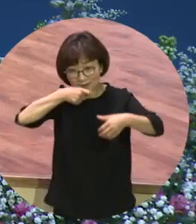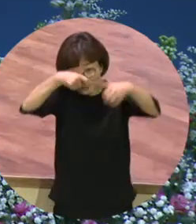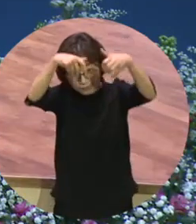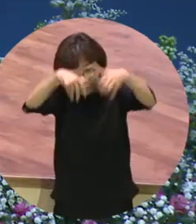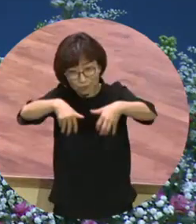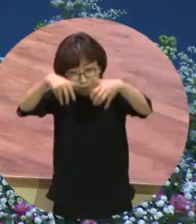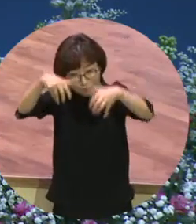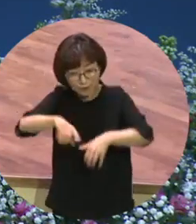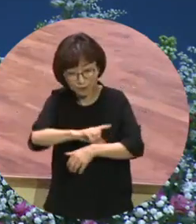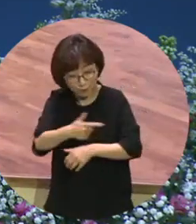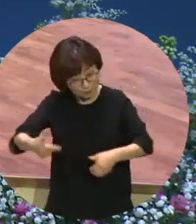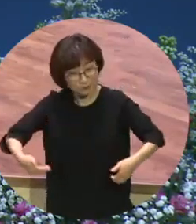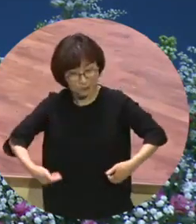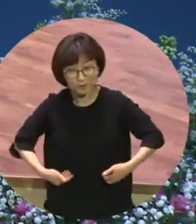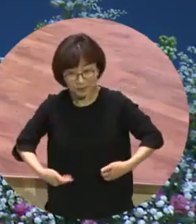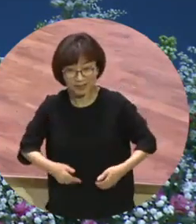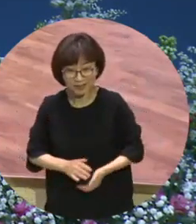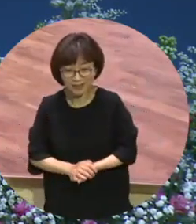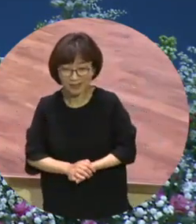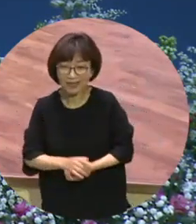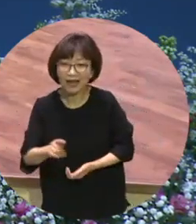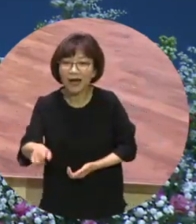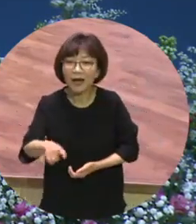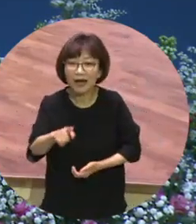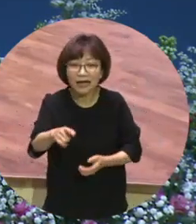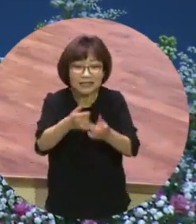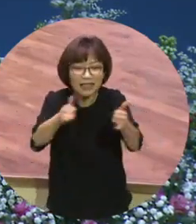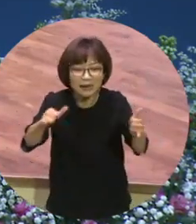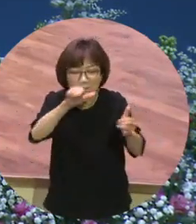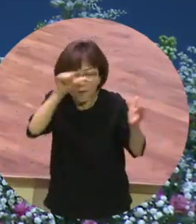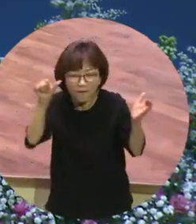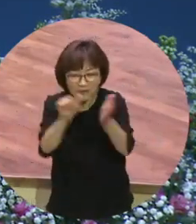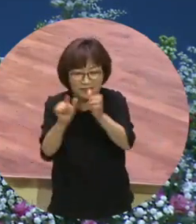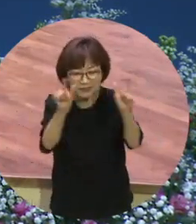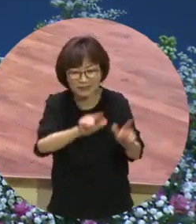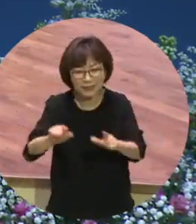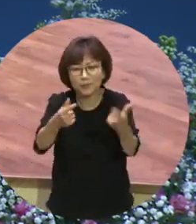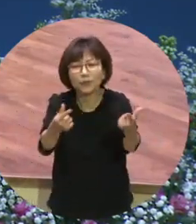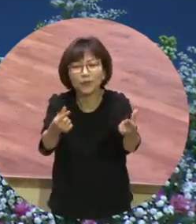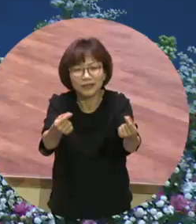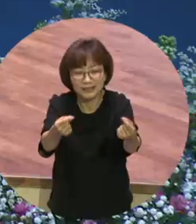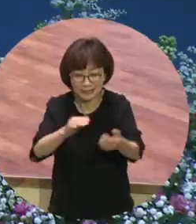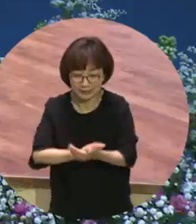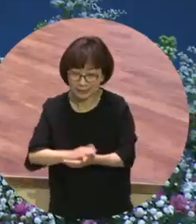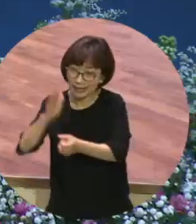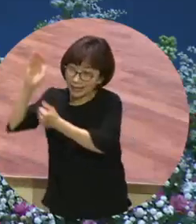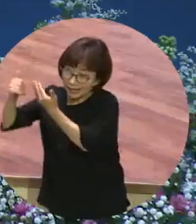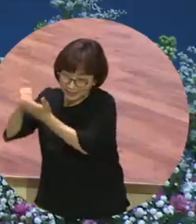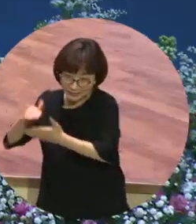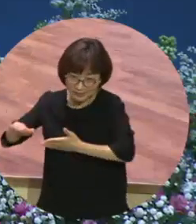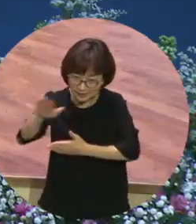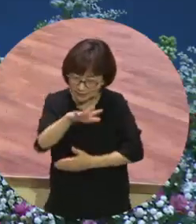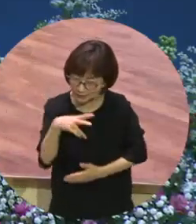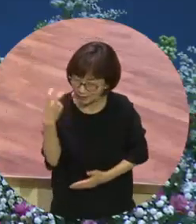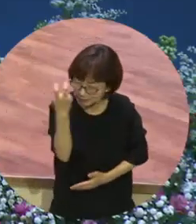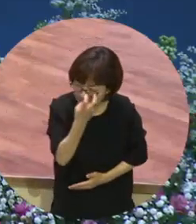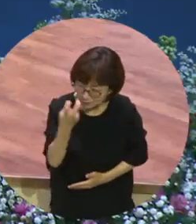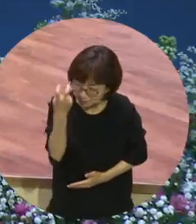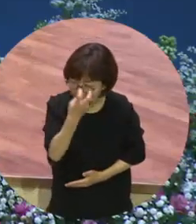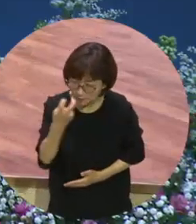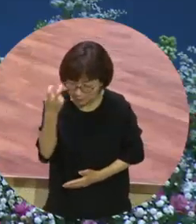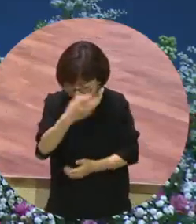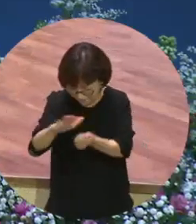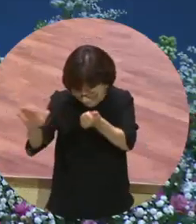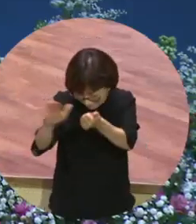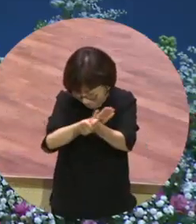그렇잖아요. 여러분 인생 농사가 그렇다니까요. 하나님이 여러분을 세밀하게 지켜주세요. 보호하고 사사건건 여러분 지켜주지